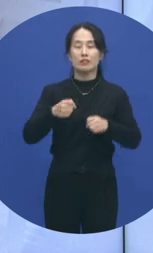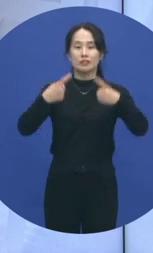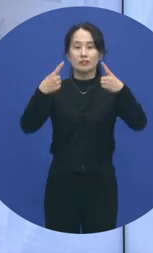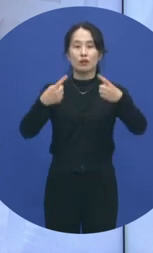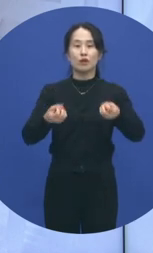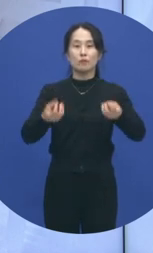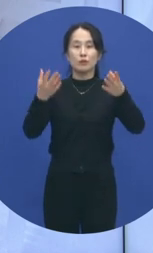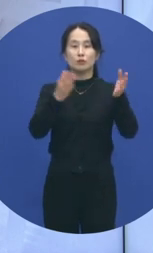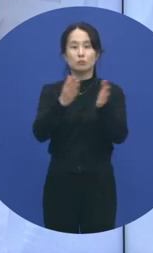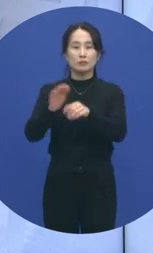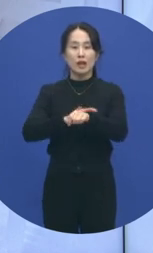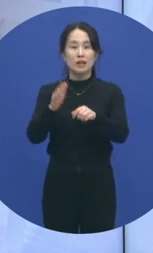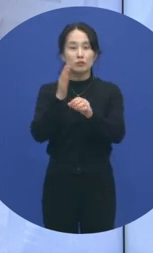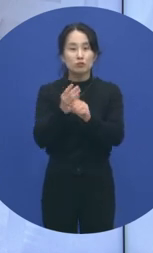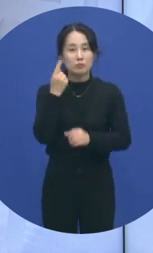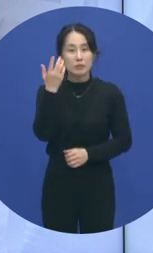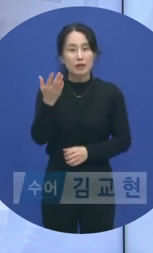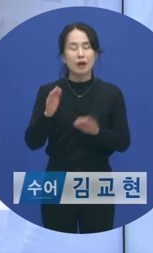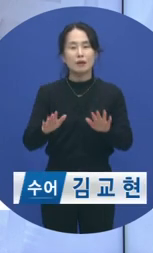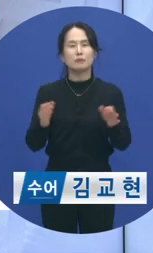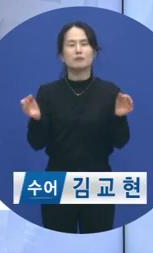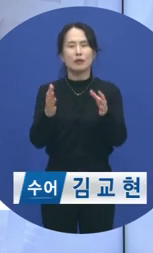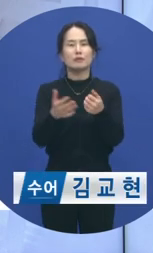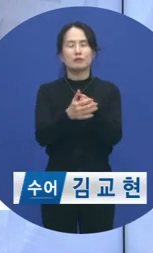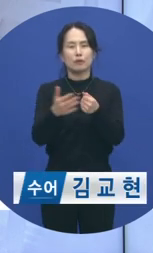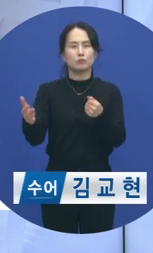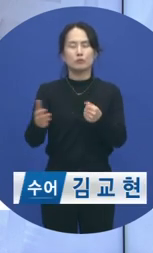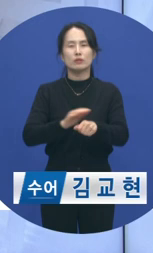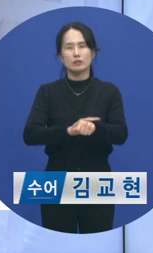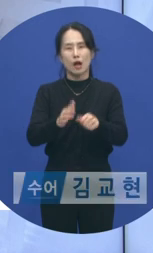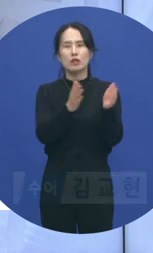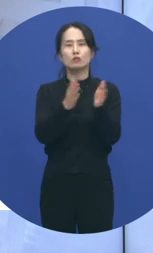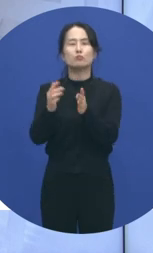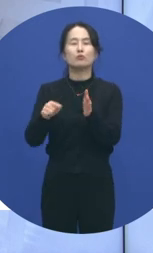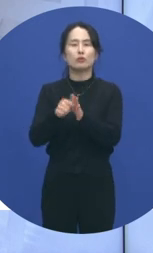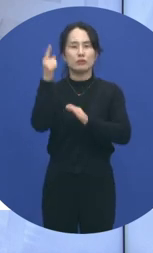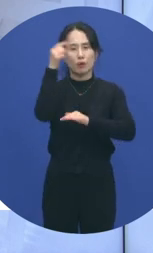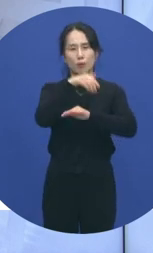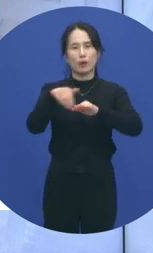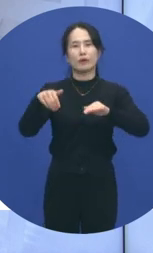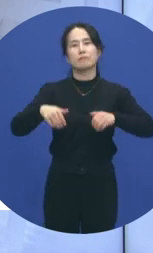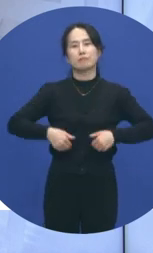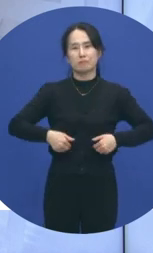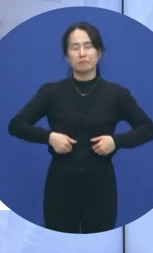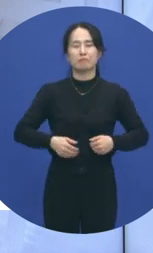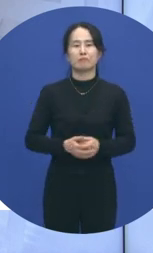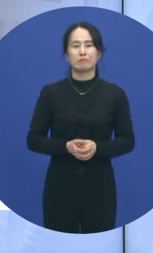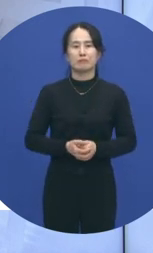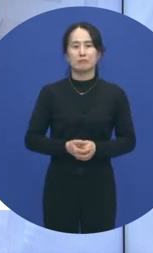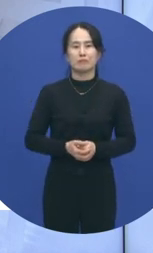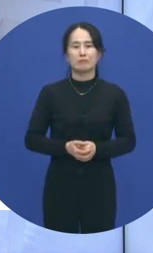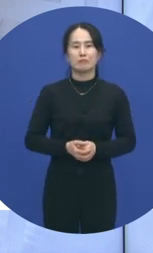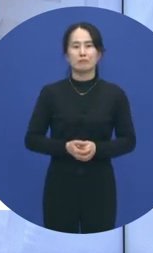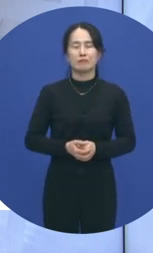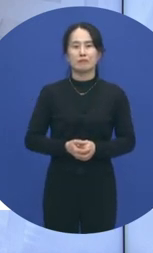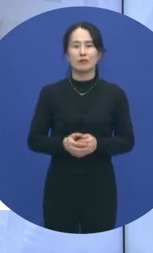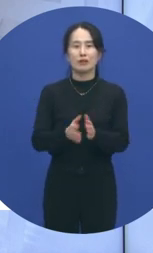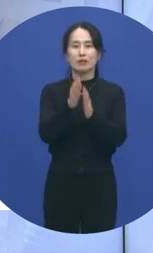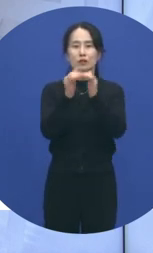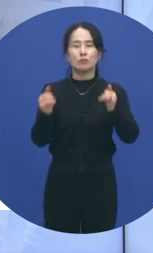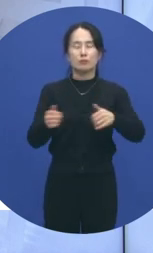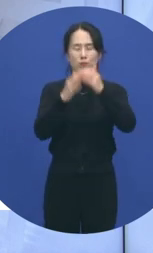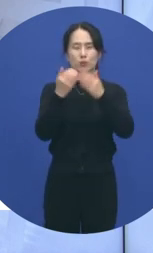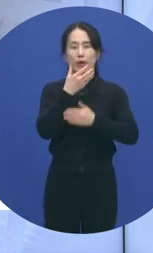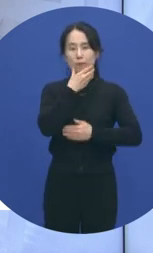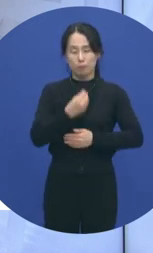설 명절 준비 잘하고 계신지요? 이번 연휴는 짧은 만큼 알차게 보내기 위한 계획들을 세우실 것 같은데요. 경기도가